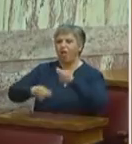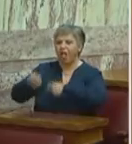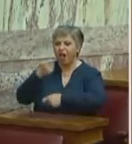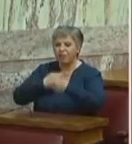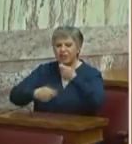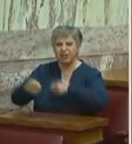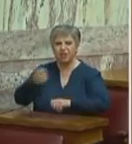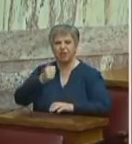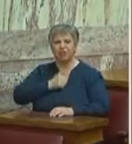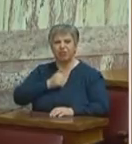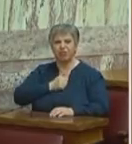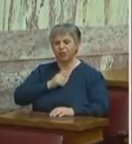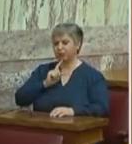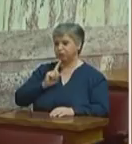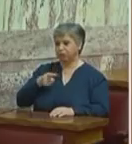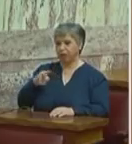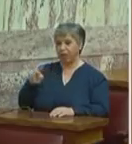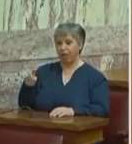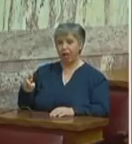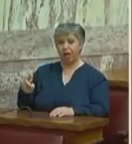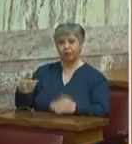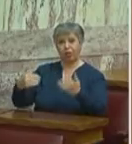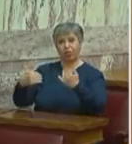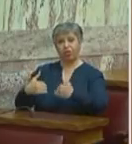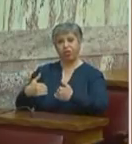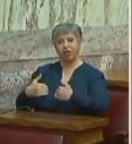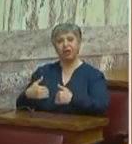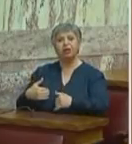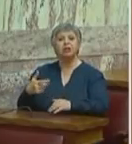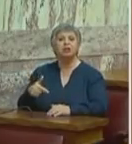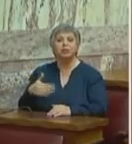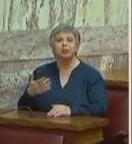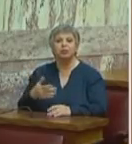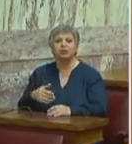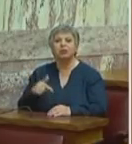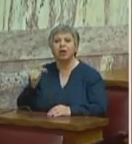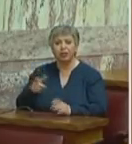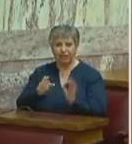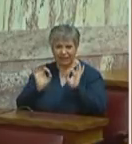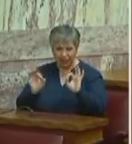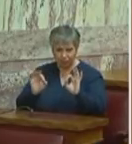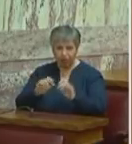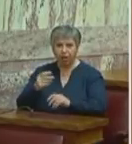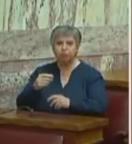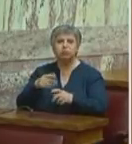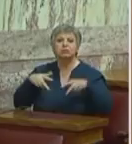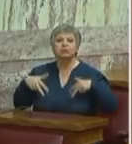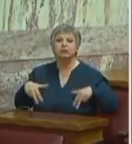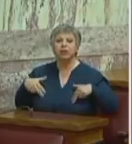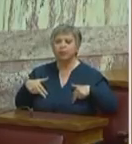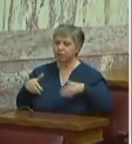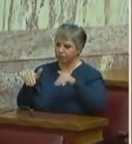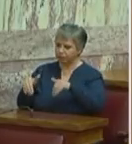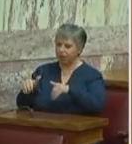Αντί λοιπόν να είναι υπηρέτες του λαού, όπως θα έπρεπε, γίνανε υπηρέτες του κάθε κύριου Φρουζή, ο οποίος τους